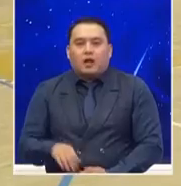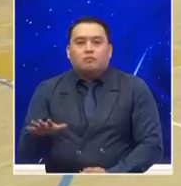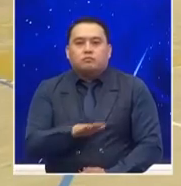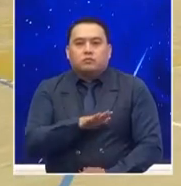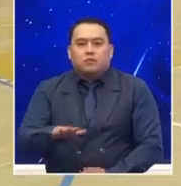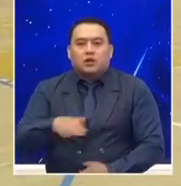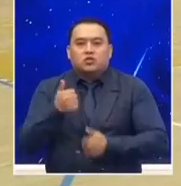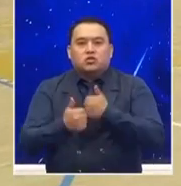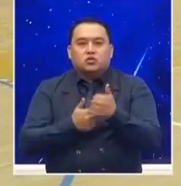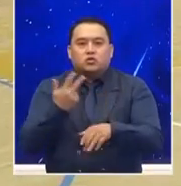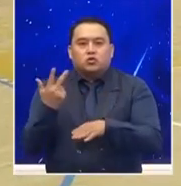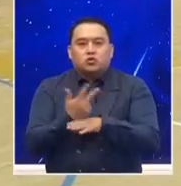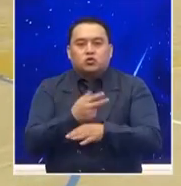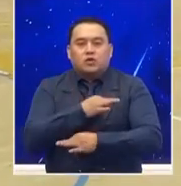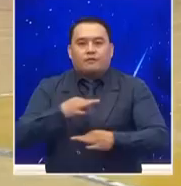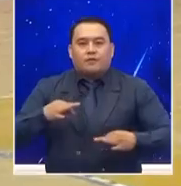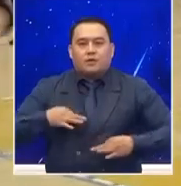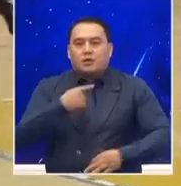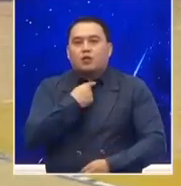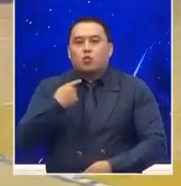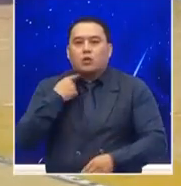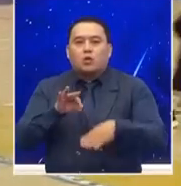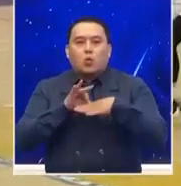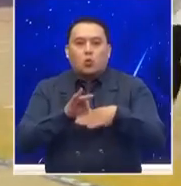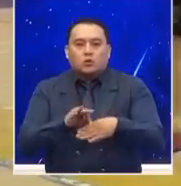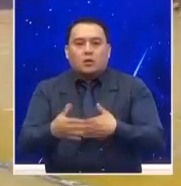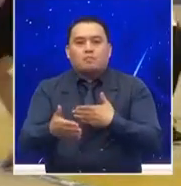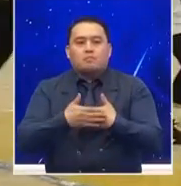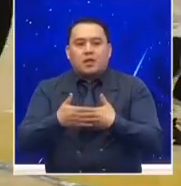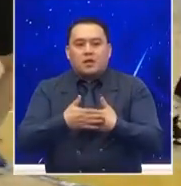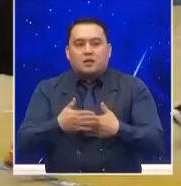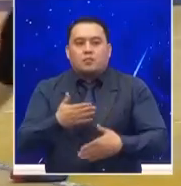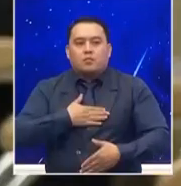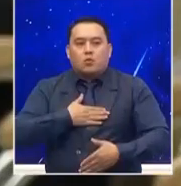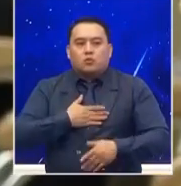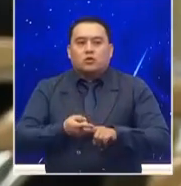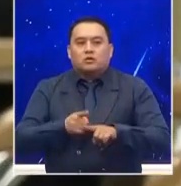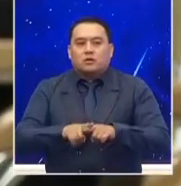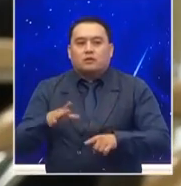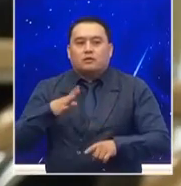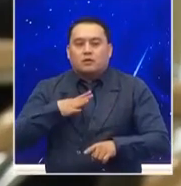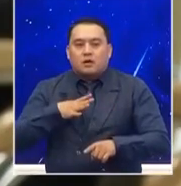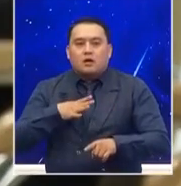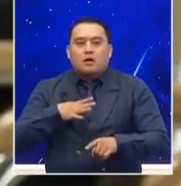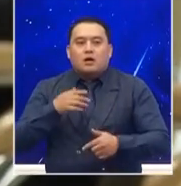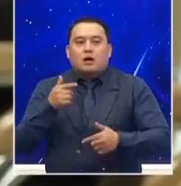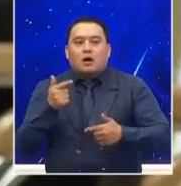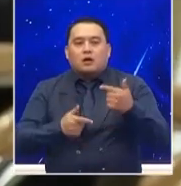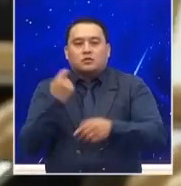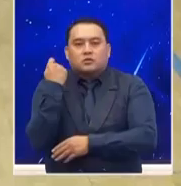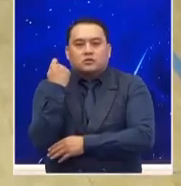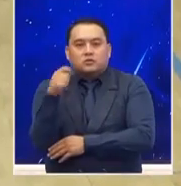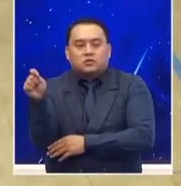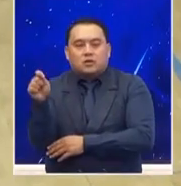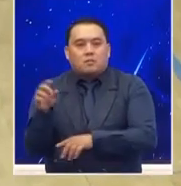Баскетболдан ел чемпионатының үшінші шешуші туры Талдықорғанда өтті. Осының алдындағы екі кезең қорытындысы бойынша жерлестеріміз қарсыластарын түгел жеңіп, ұпай